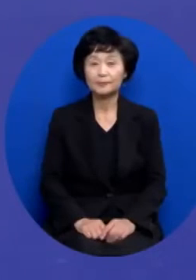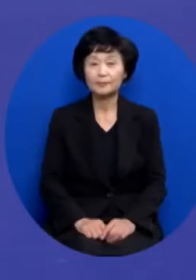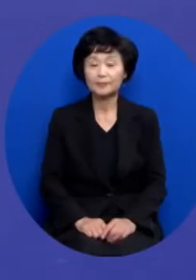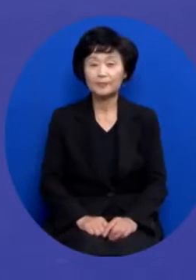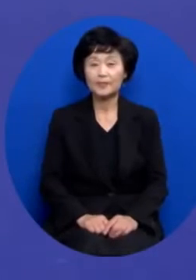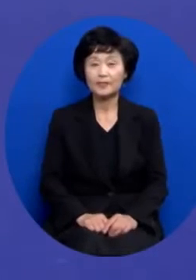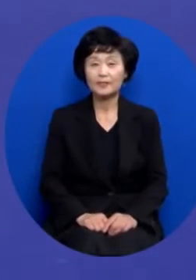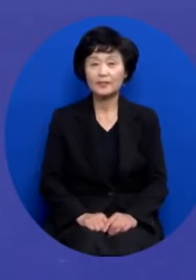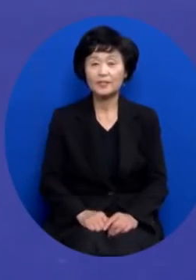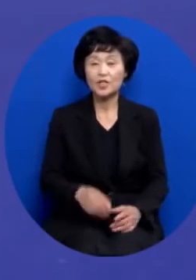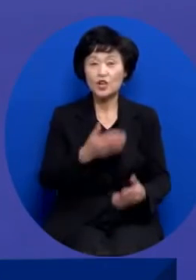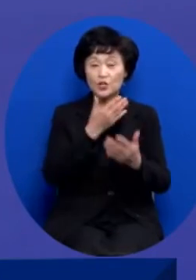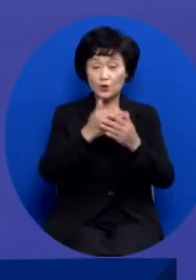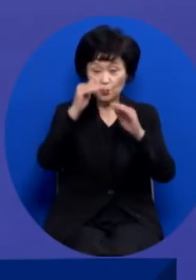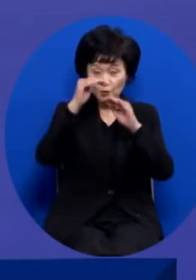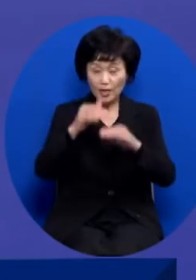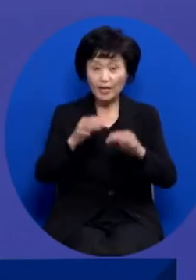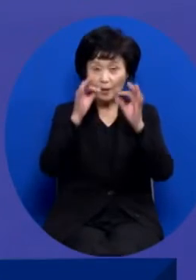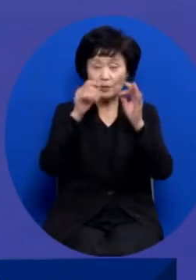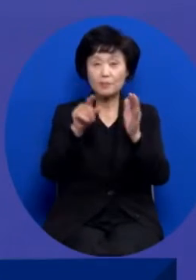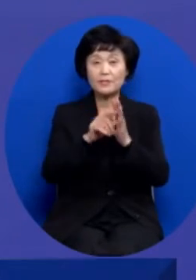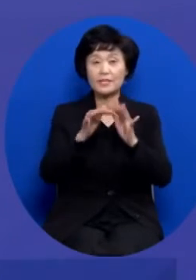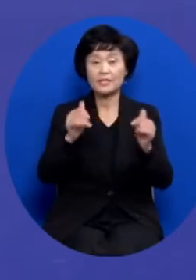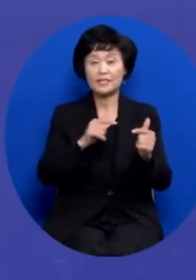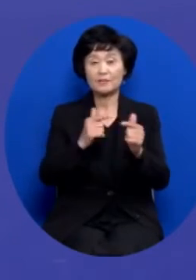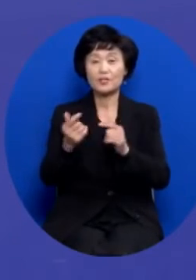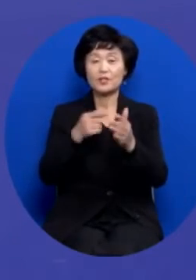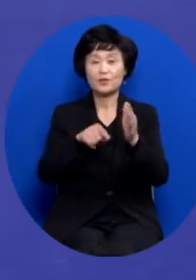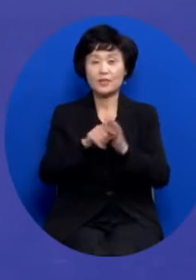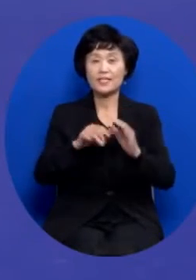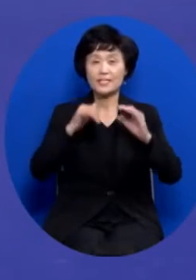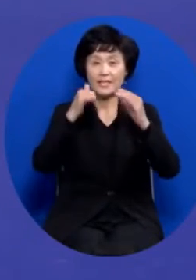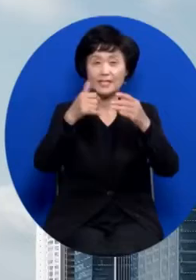주요 이슈를 살펴보는 소셜브리핑 크리스천 위안 세상복입니다.